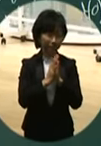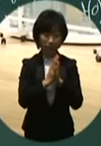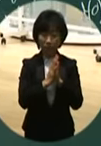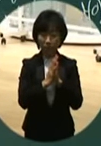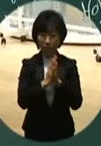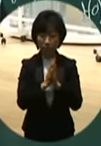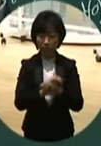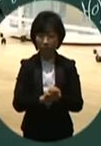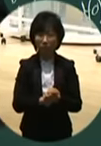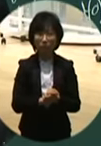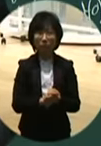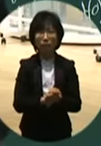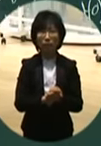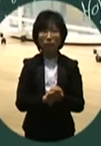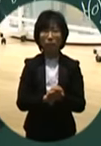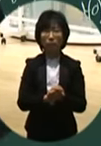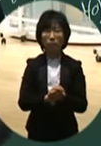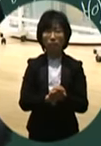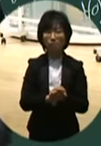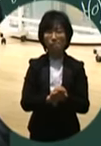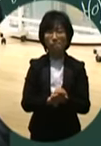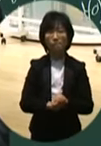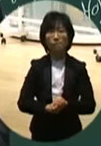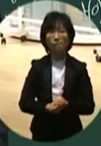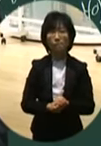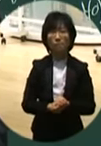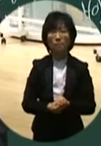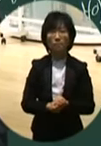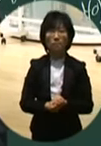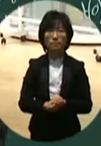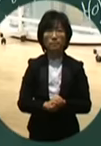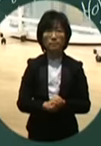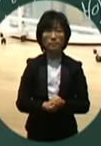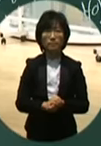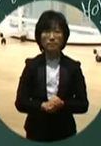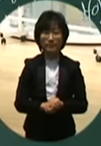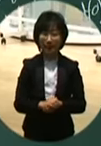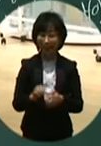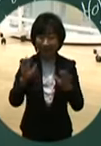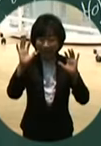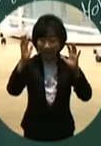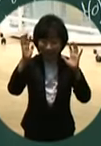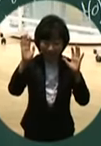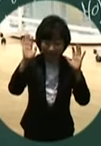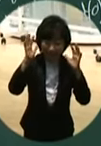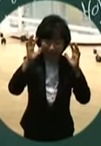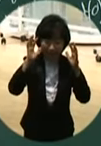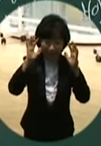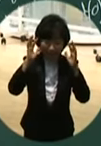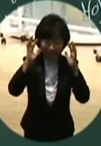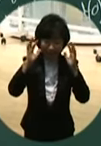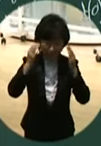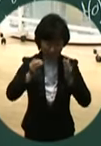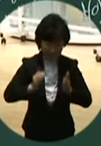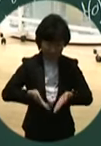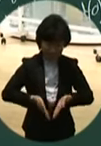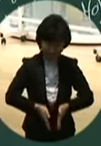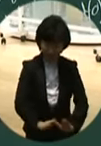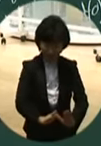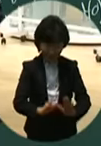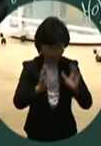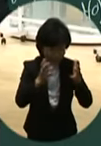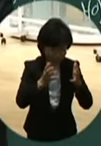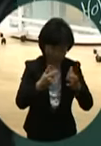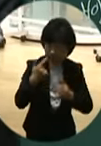아이가요, 아버지는 알아봐요. So children, they recognize their father, right? 조그마한 아이가요, 태어난 아이가 아버지를 알아본다니까요. So think about it. This